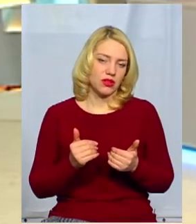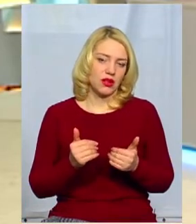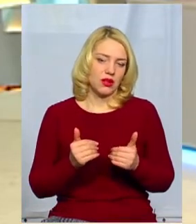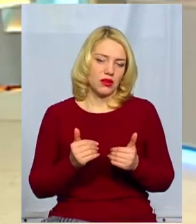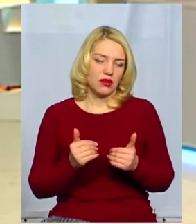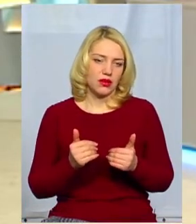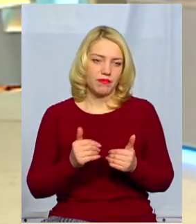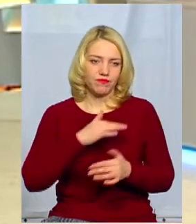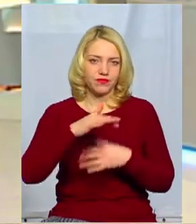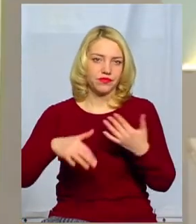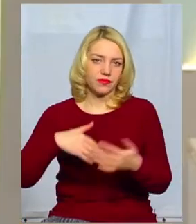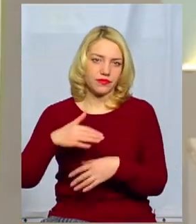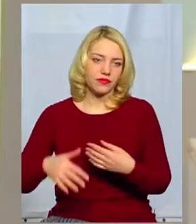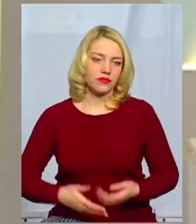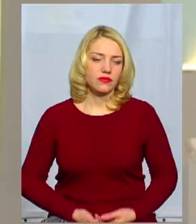в дворах.